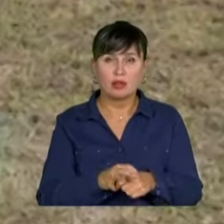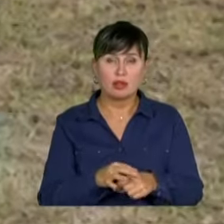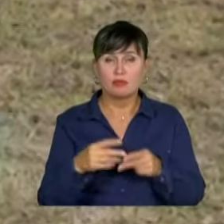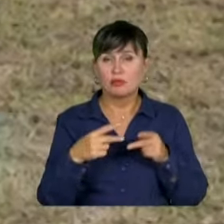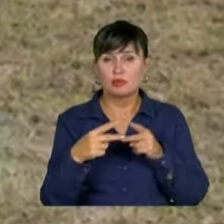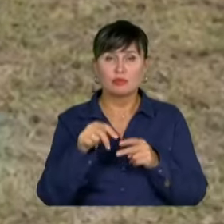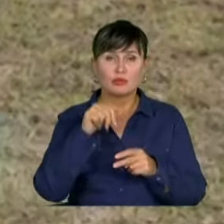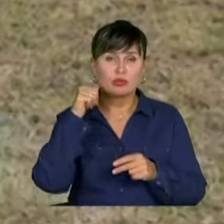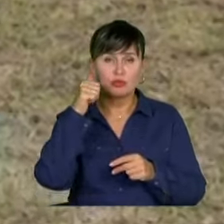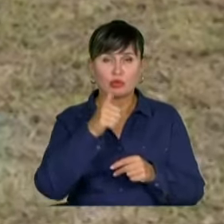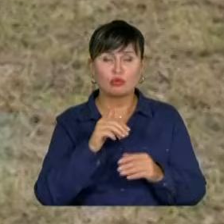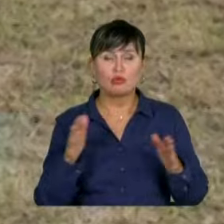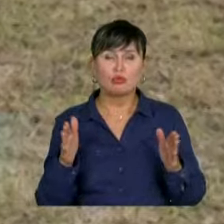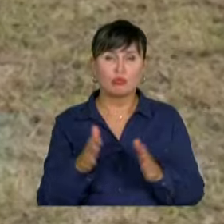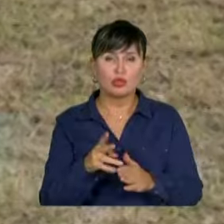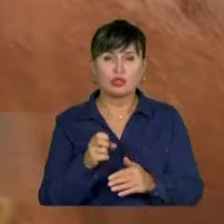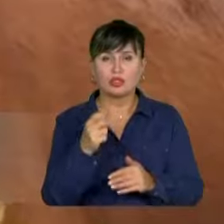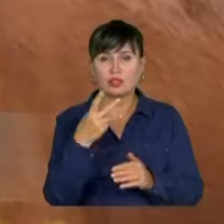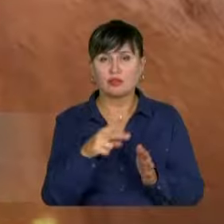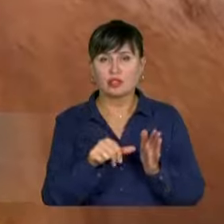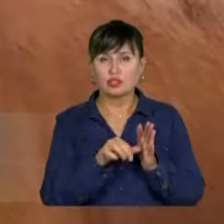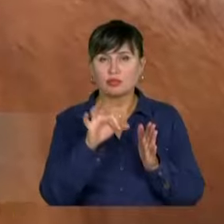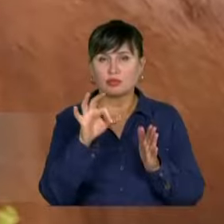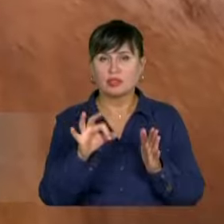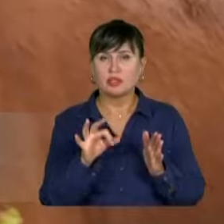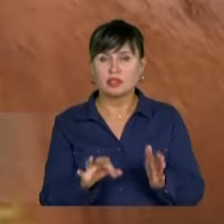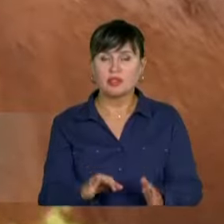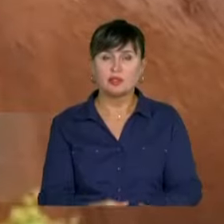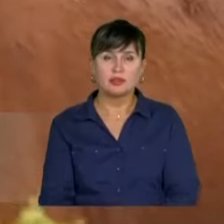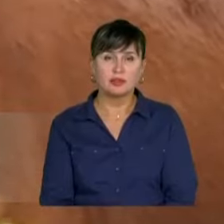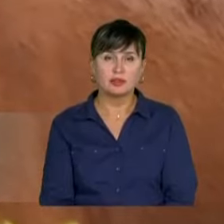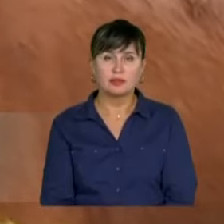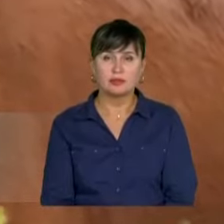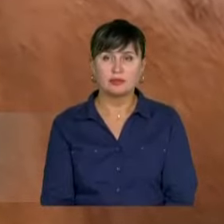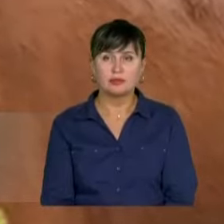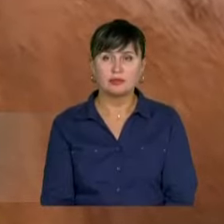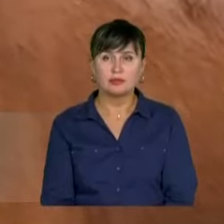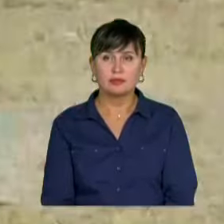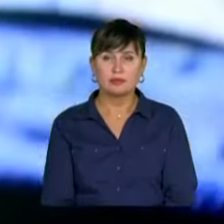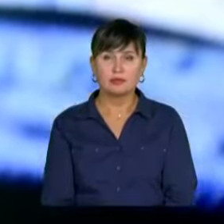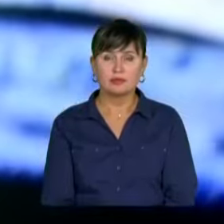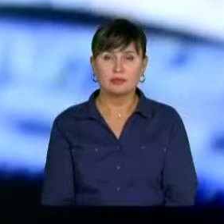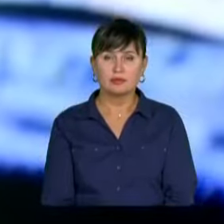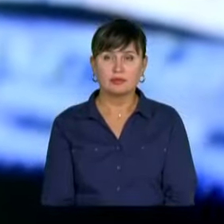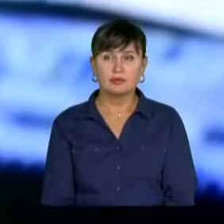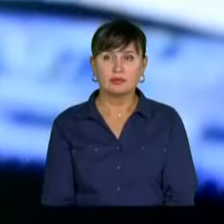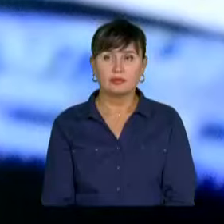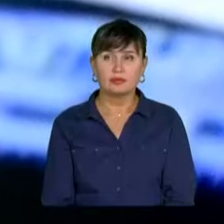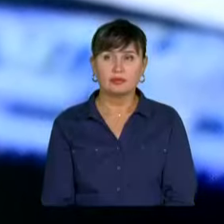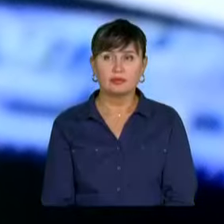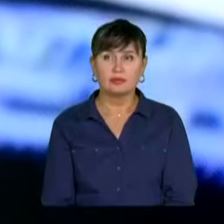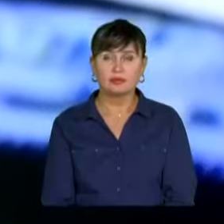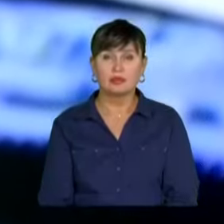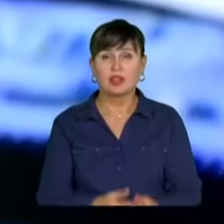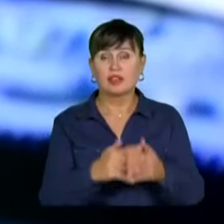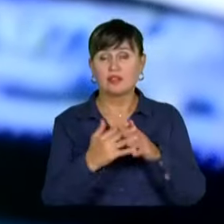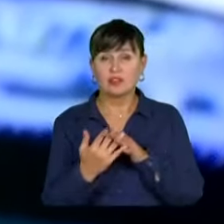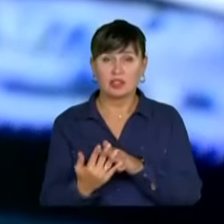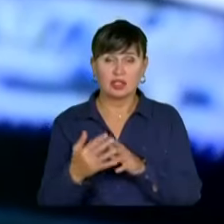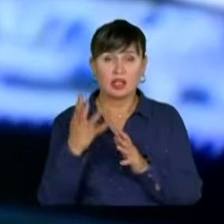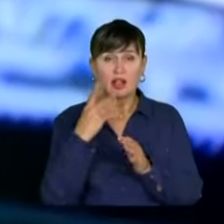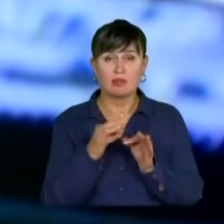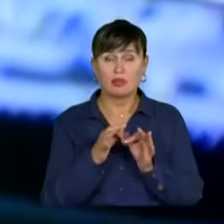прошлым годом уменьшены на 26%. селе Белбулак